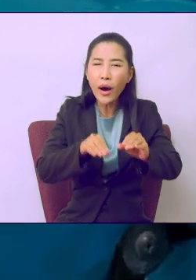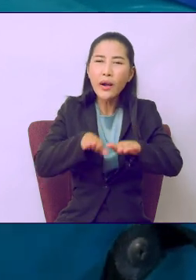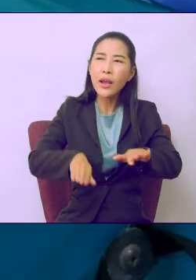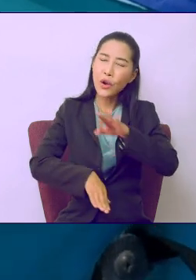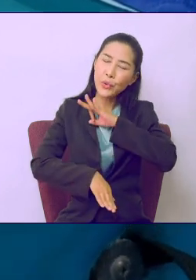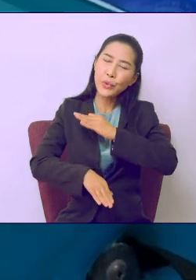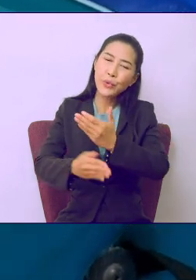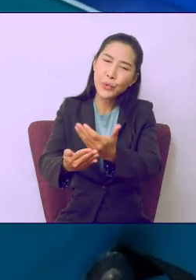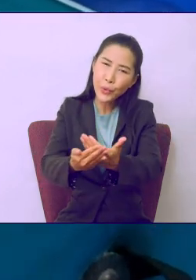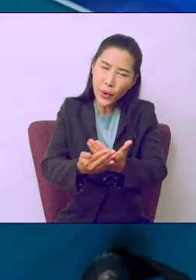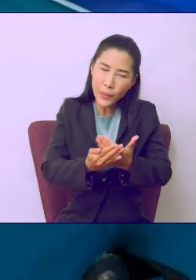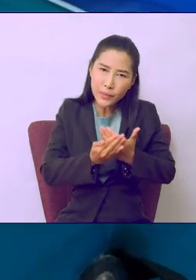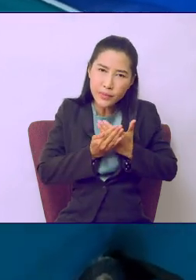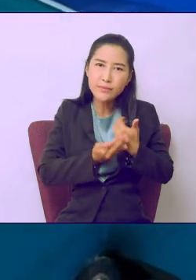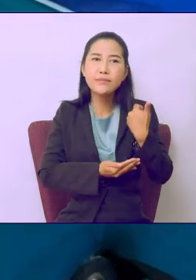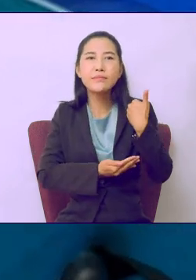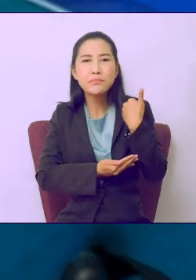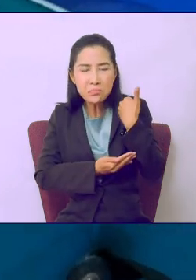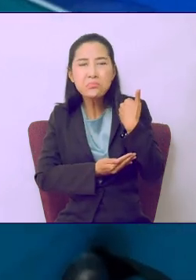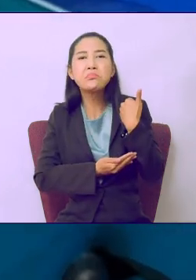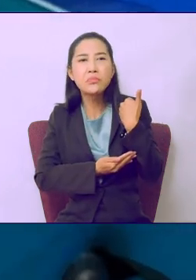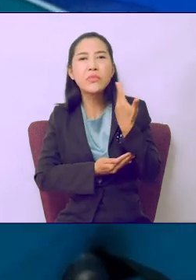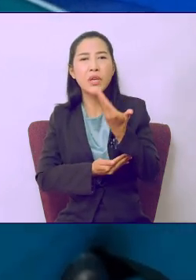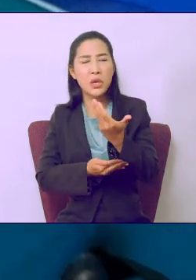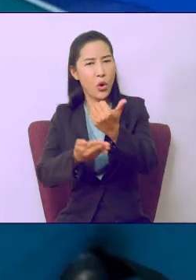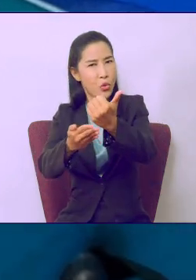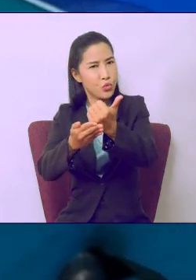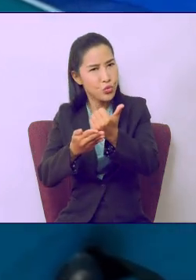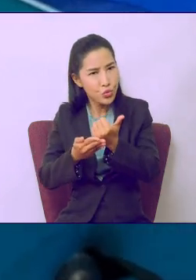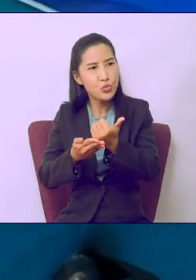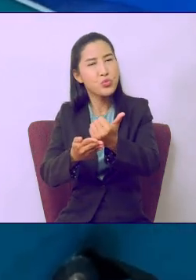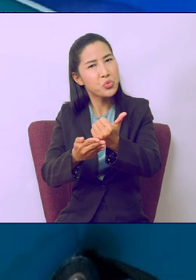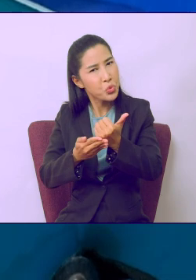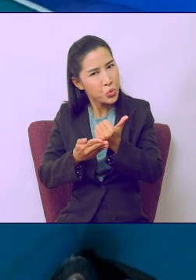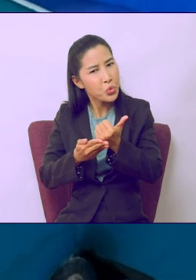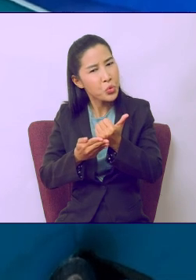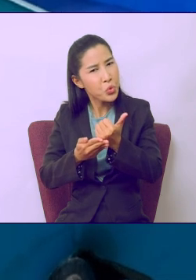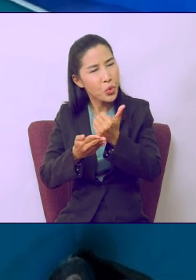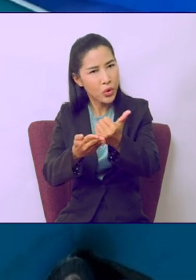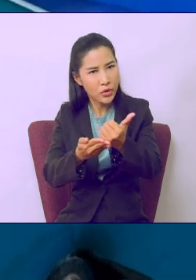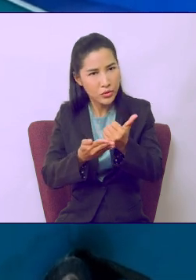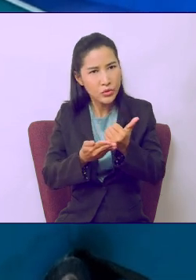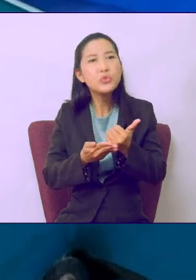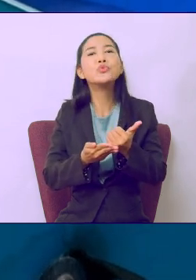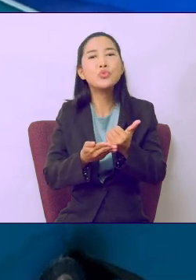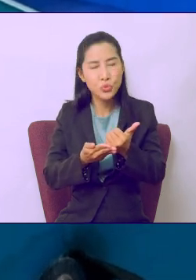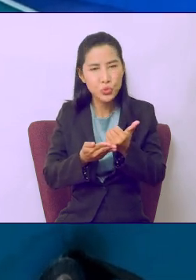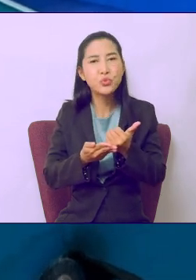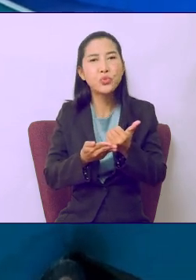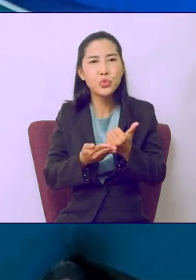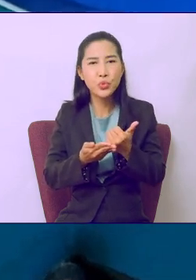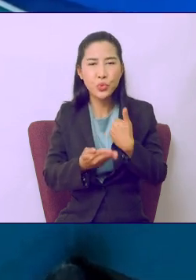เขาอ่ะครับจะผลิตสารออกซิโทซินแล้วสารตัวเนี้ยนะครับจะช่วยเป็นเค้าเรียกอะไรนะเป็นอะไร healing